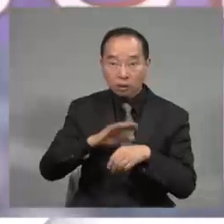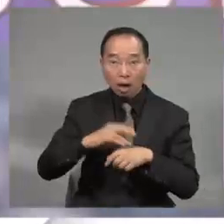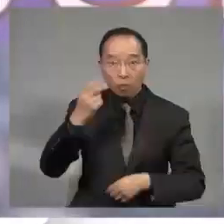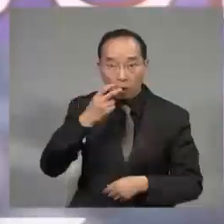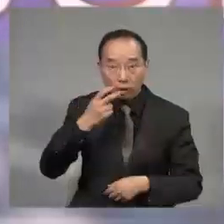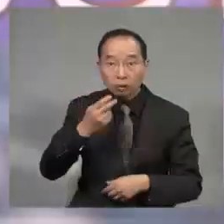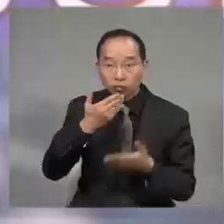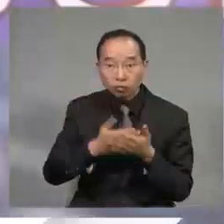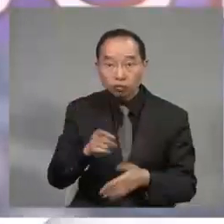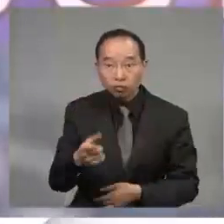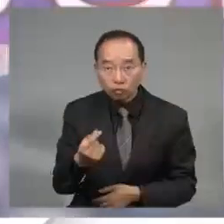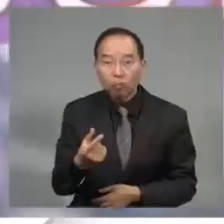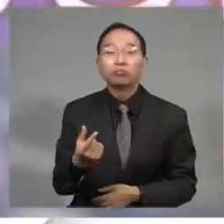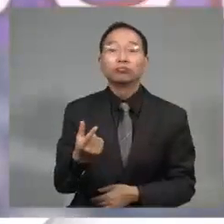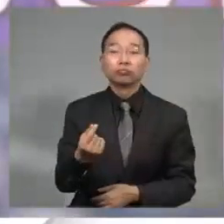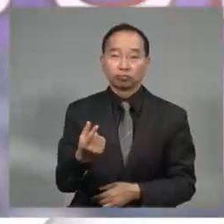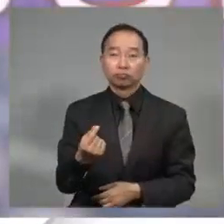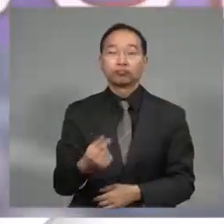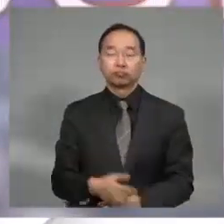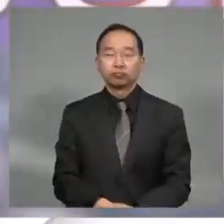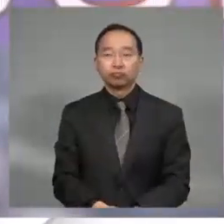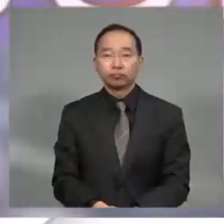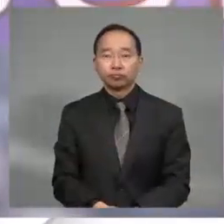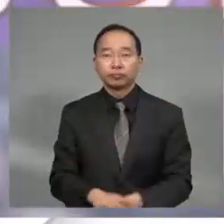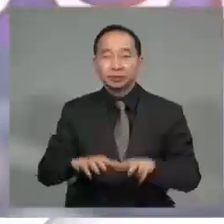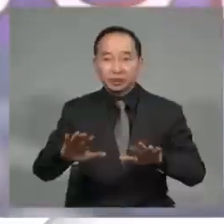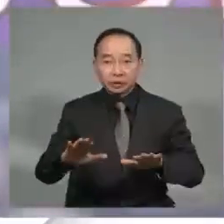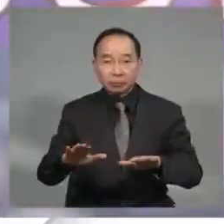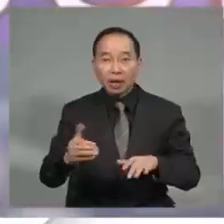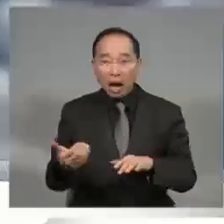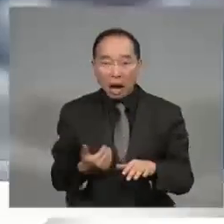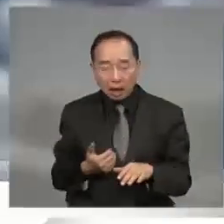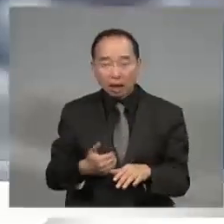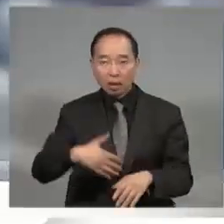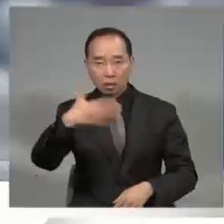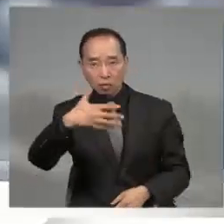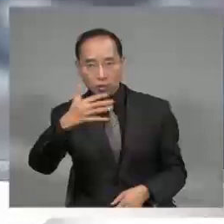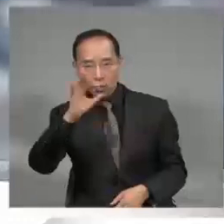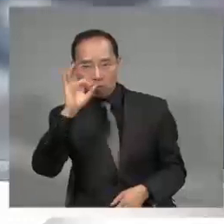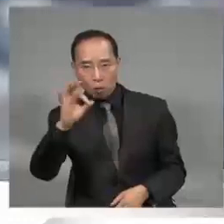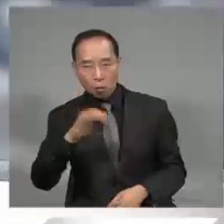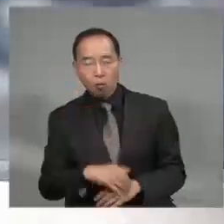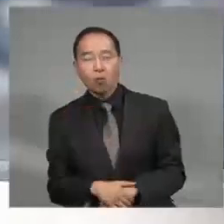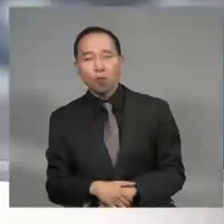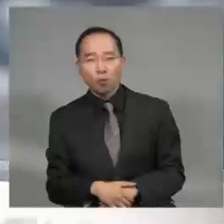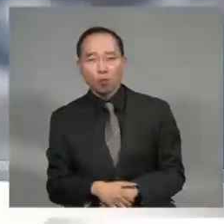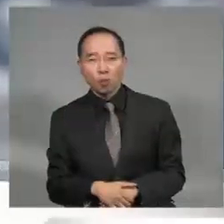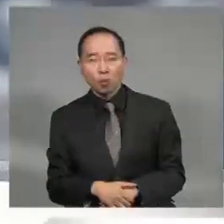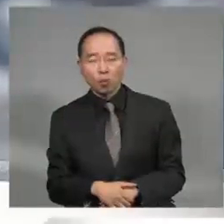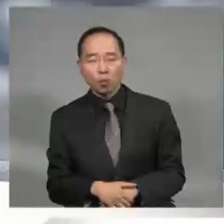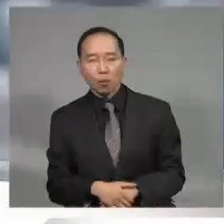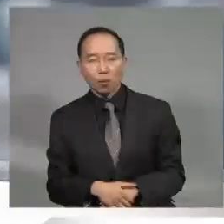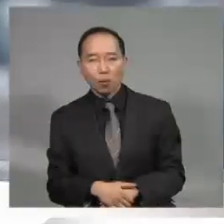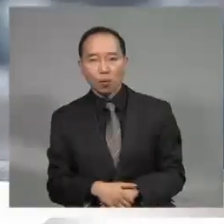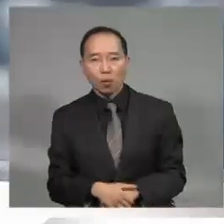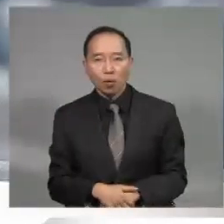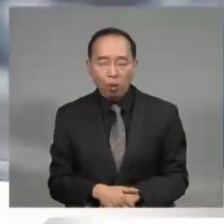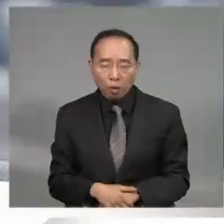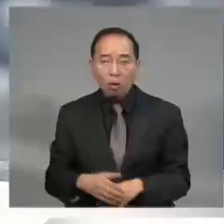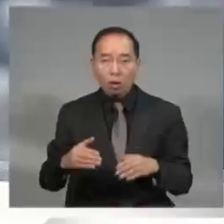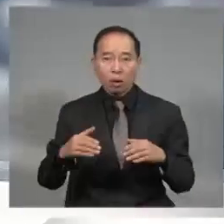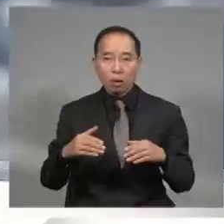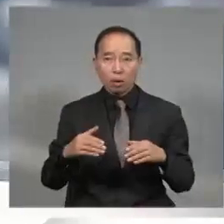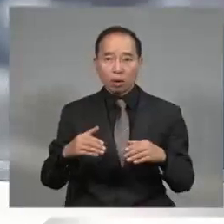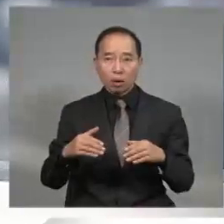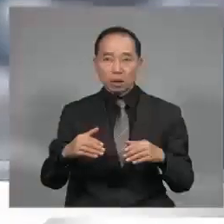네, 그렇습니다. 지금 아까 이제 좀 화면을 보시면서 아무래도 이제 관외